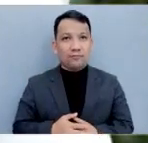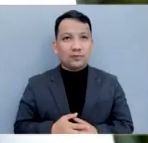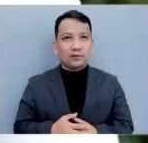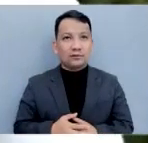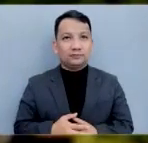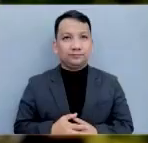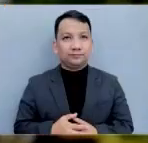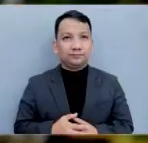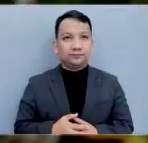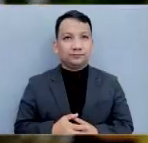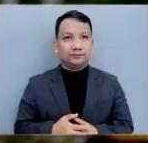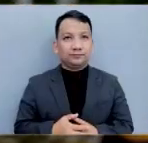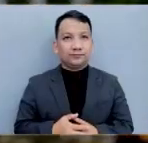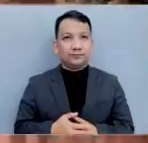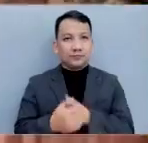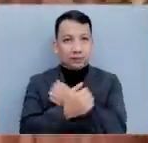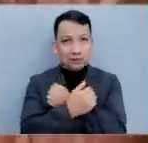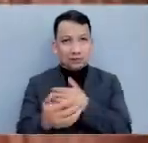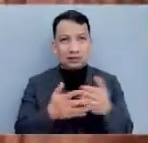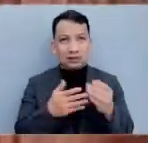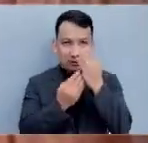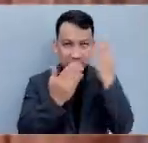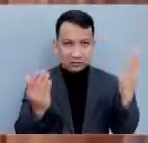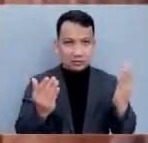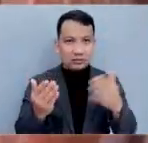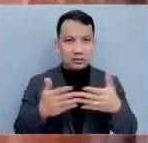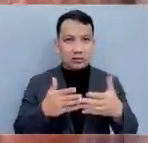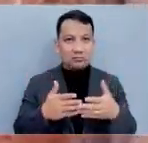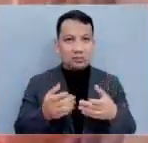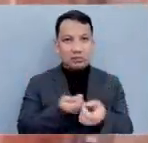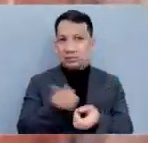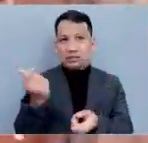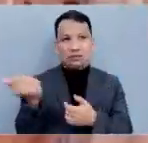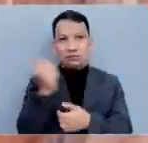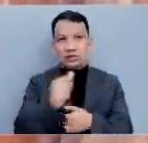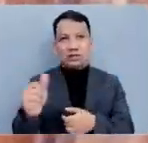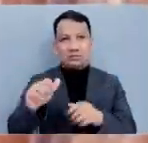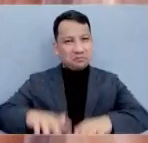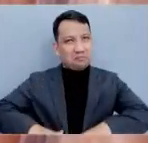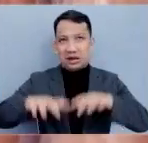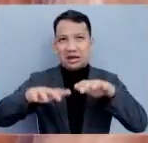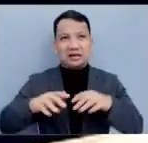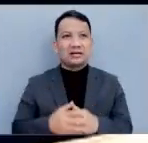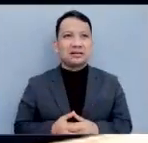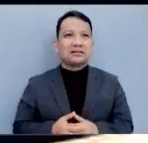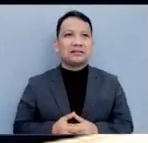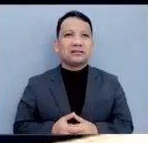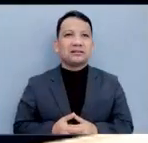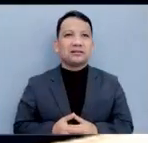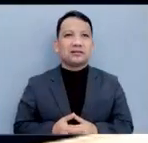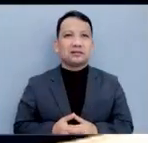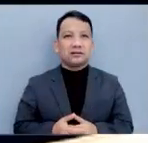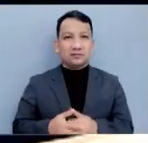Ang pag-iibigan ni na Paolo at Dayan, hindi kayang tangayin ng anumang baha. Bagyo lang siya, di